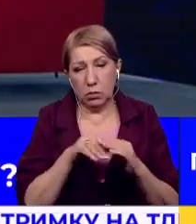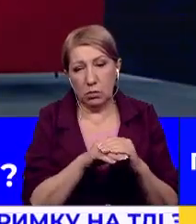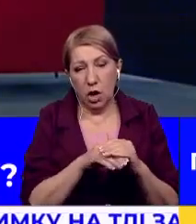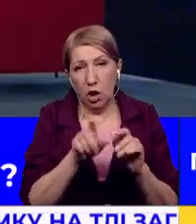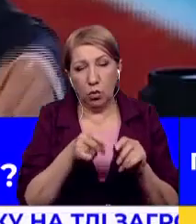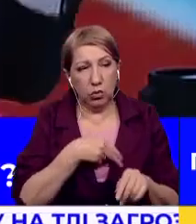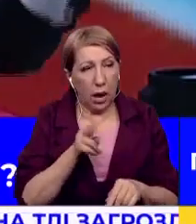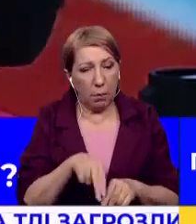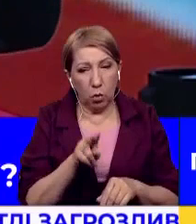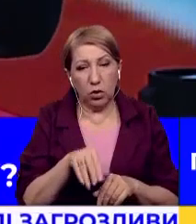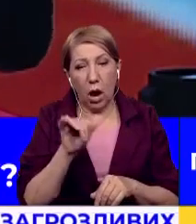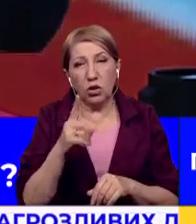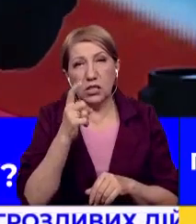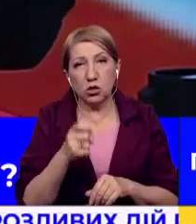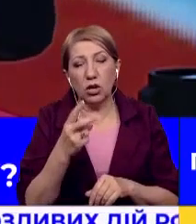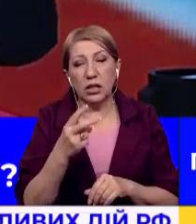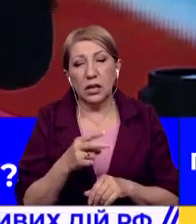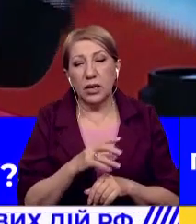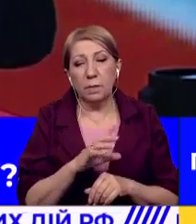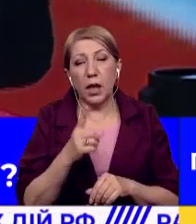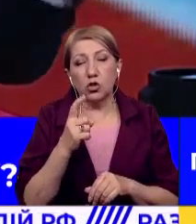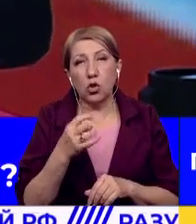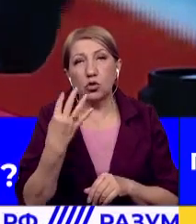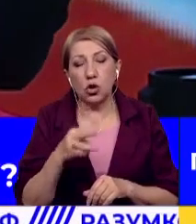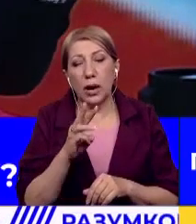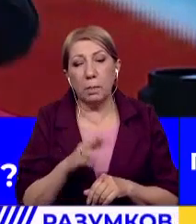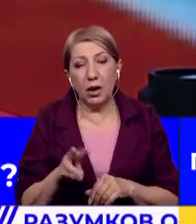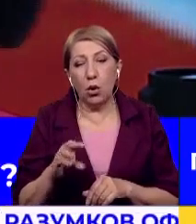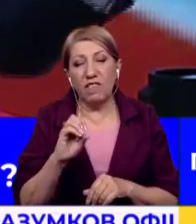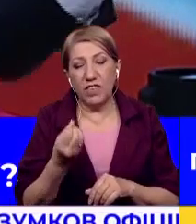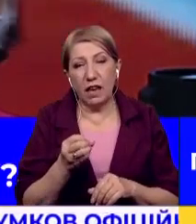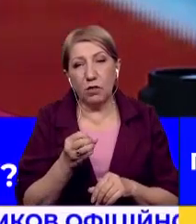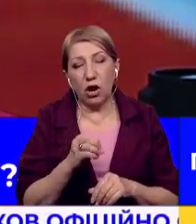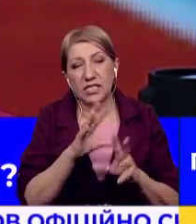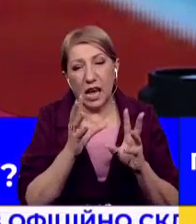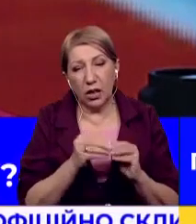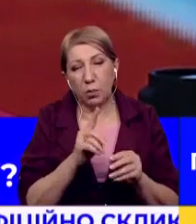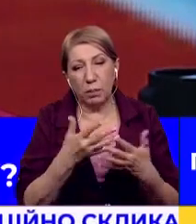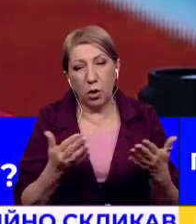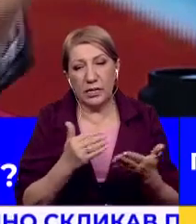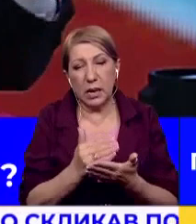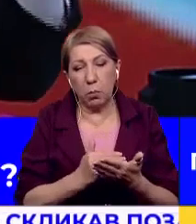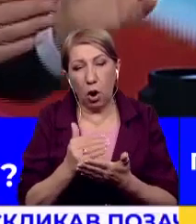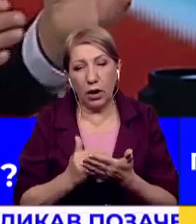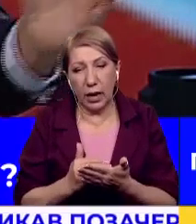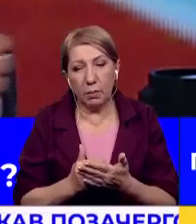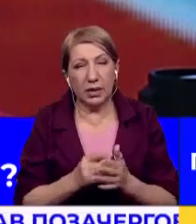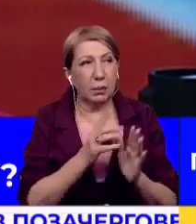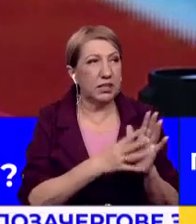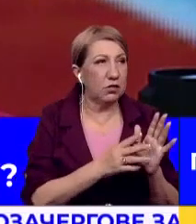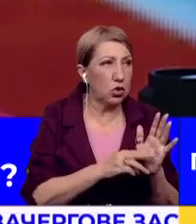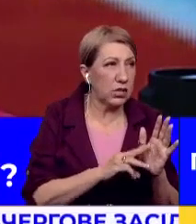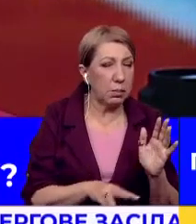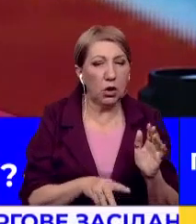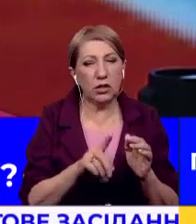кожен день мруть, а в них 100, навіть не 120, 140 мільйонів євро загалом там по різних програмах. По одній 90